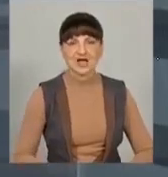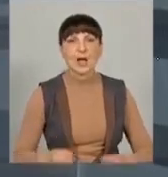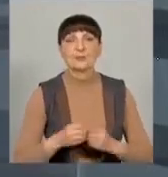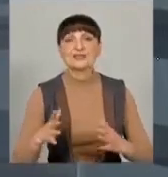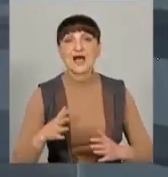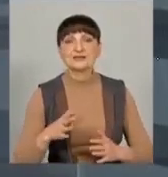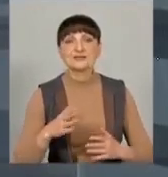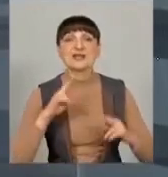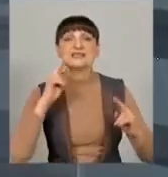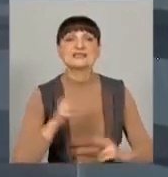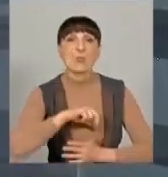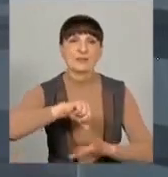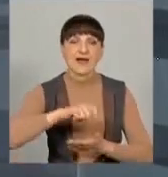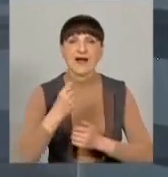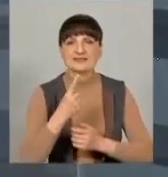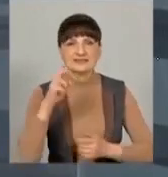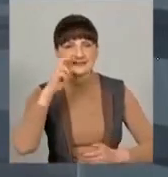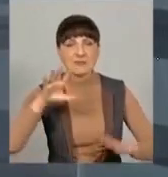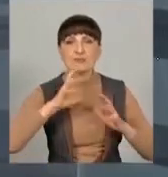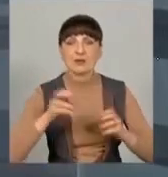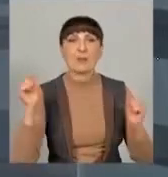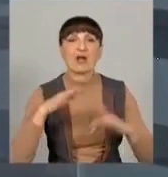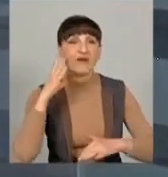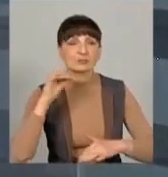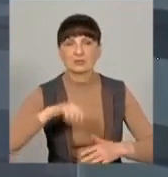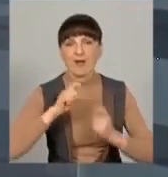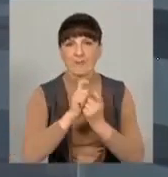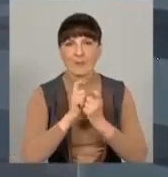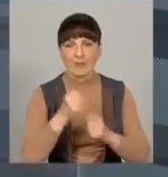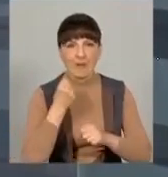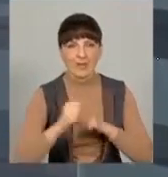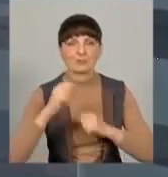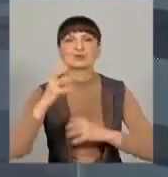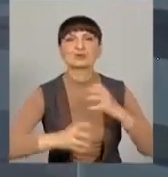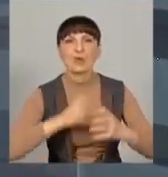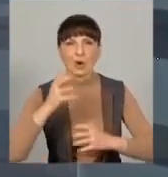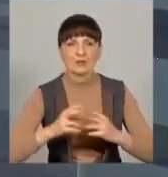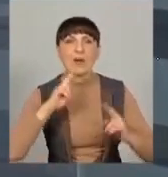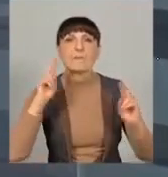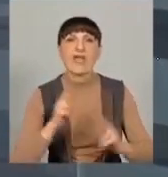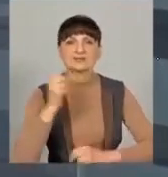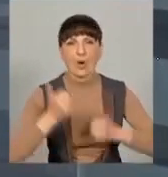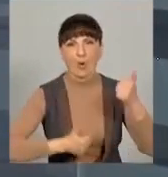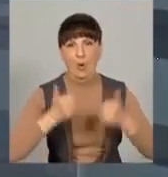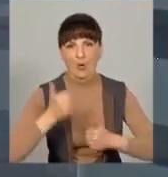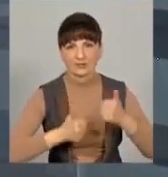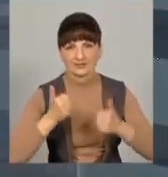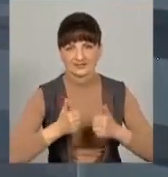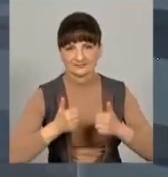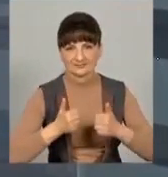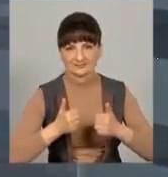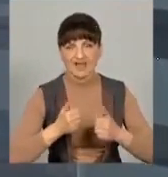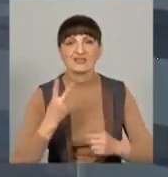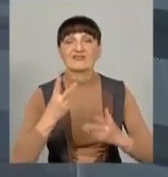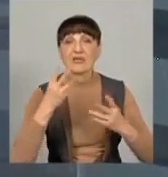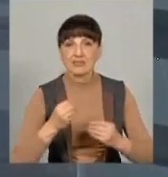15 исполнителей из 11 стран мира съехались в Алматы, чтобы побороться за победу на международном песенном конкурсе «Алматым жүрегімде». Два